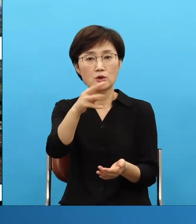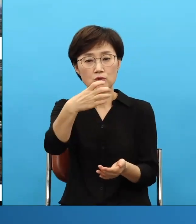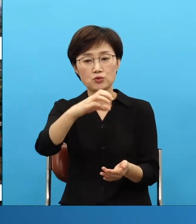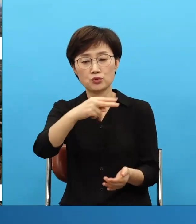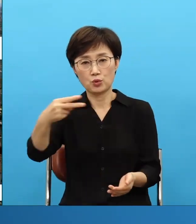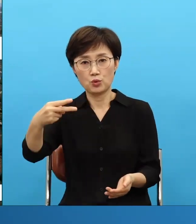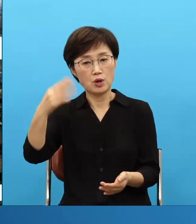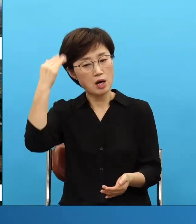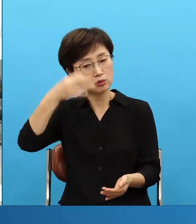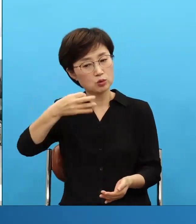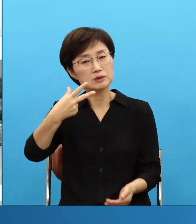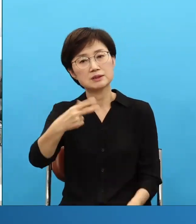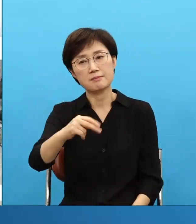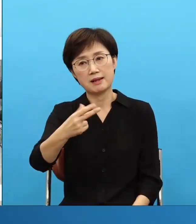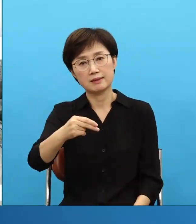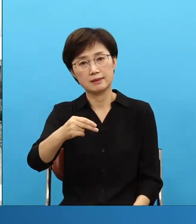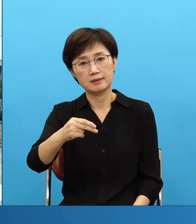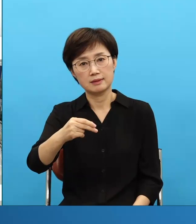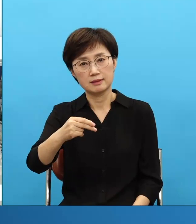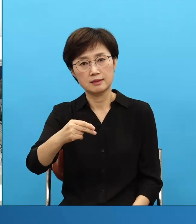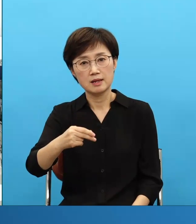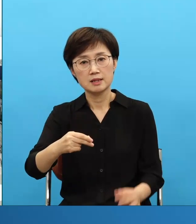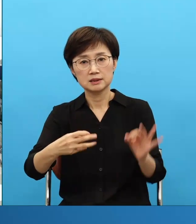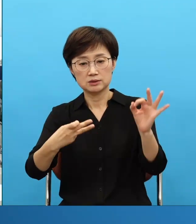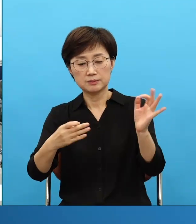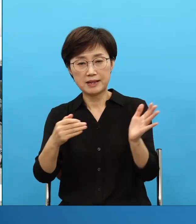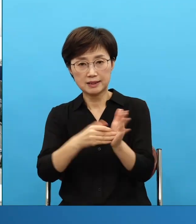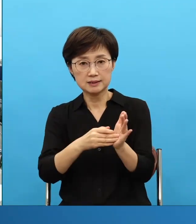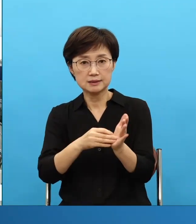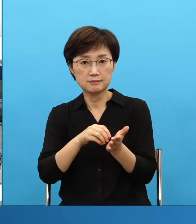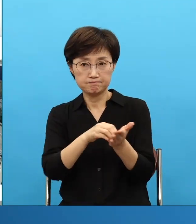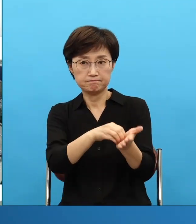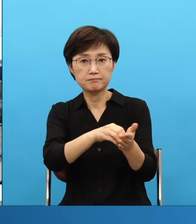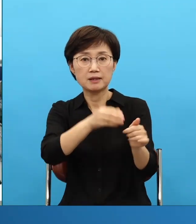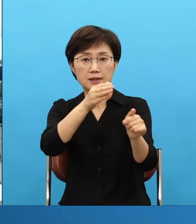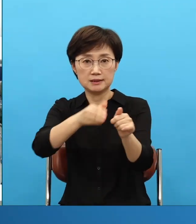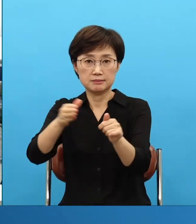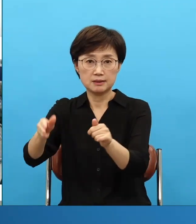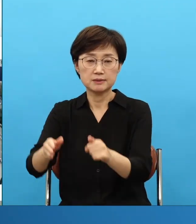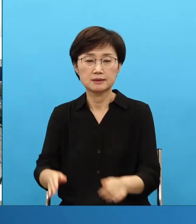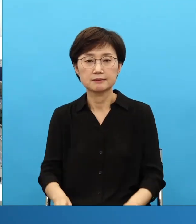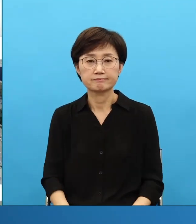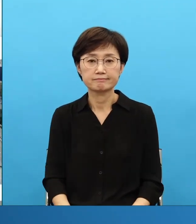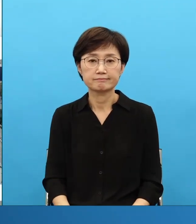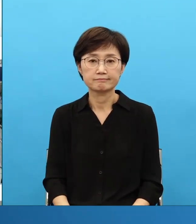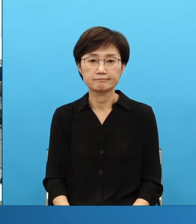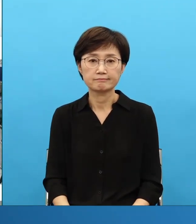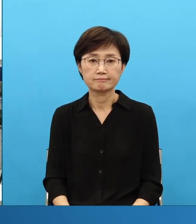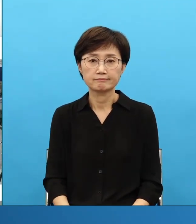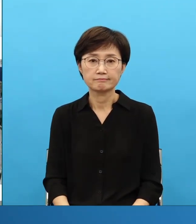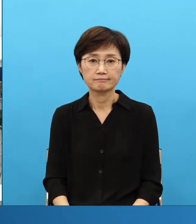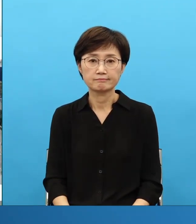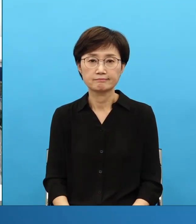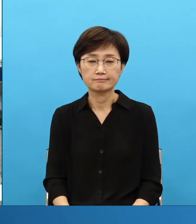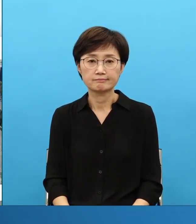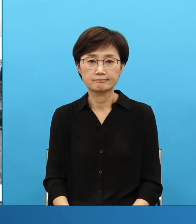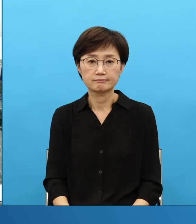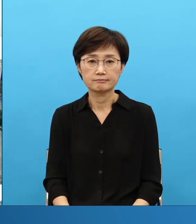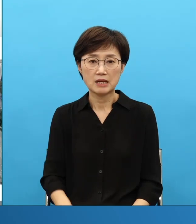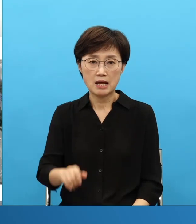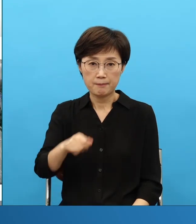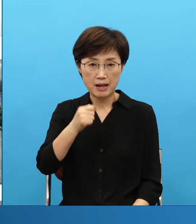한화 7만 원이며 오는 10월 13일까지 등록과 입금을 모두 마쳐야 등록이 완료됩니다.